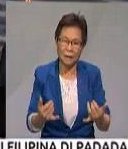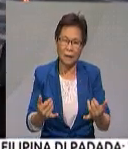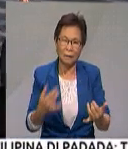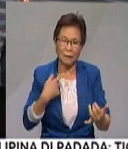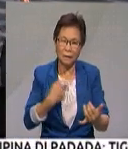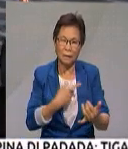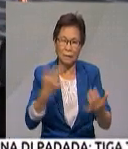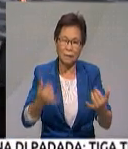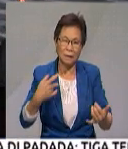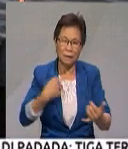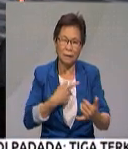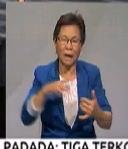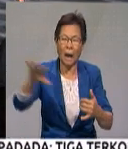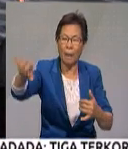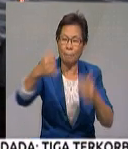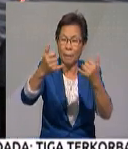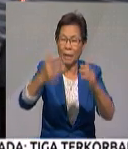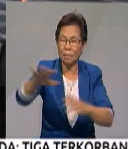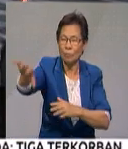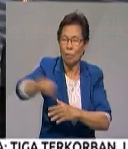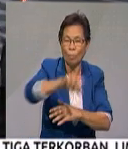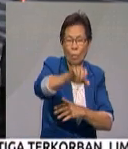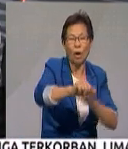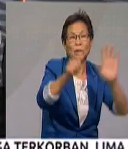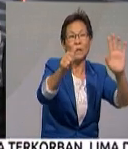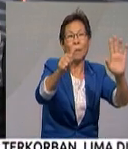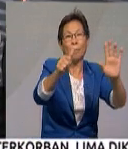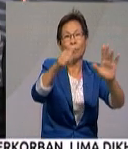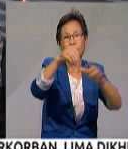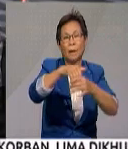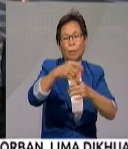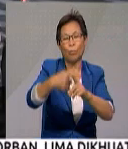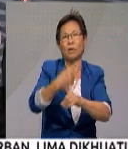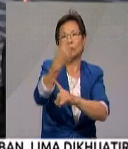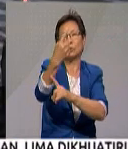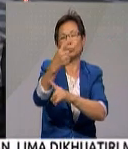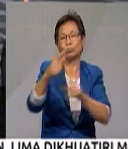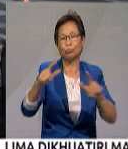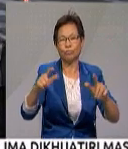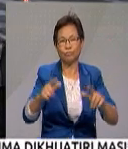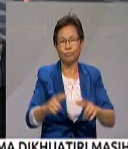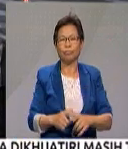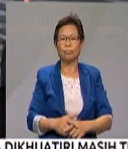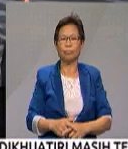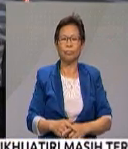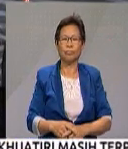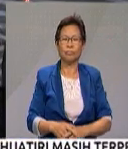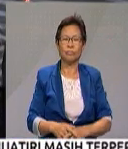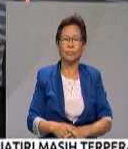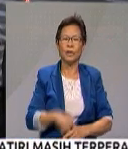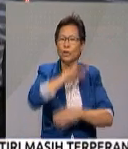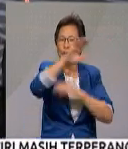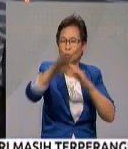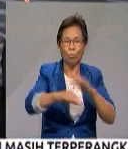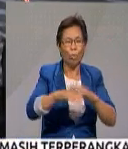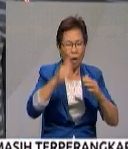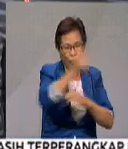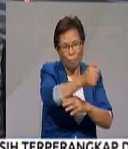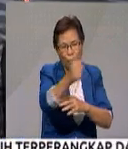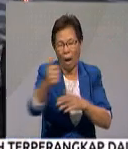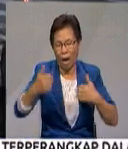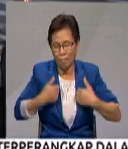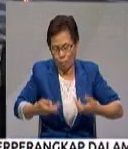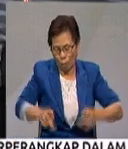akan ambil player yang cukup 6 tu dalam bulan 1. Jadinya masing-masing semua berpeluang lagi sebab kita